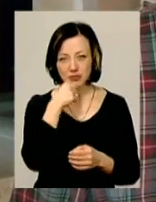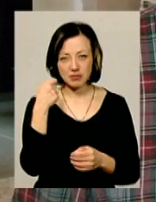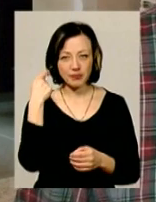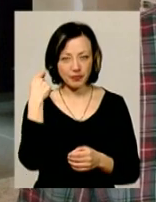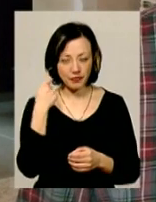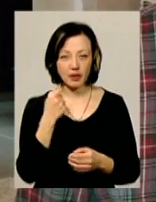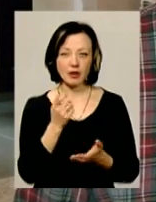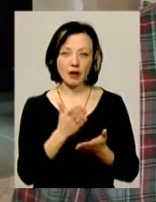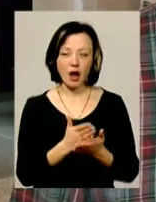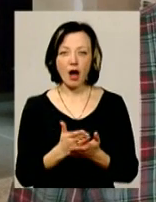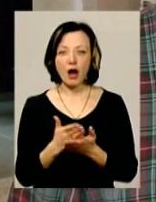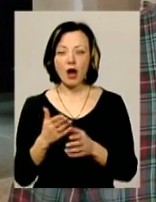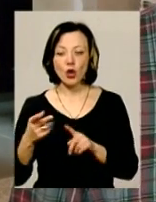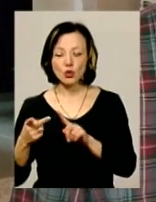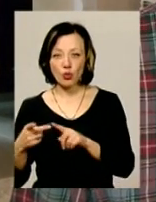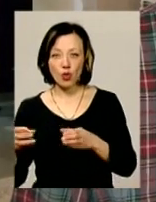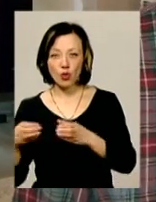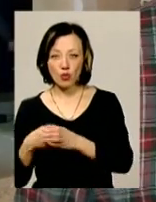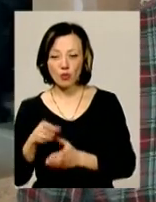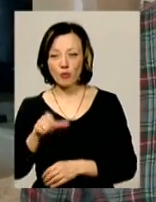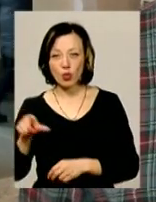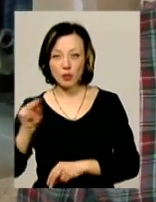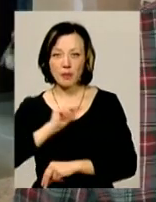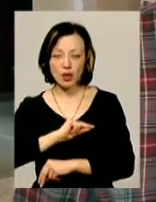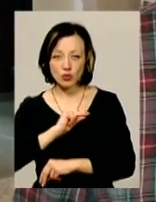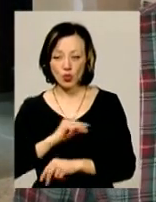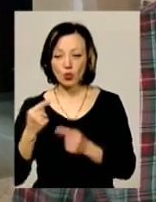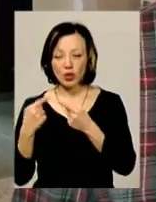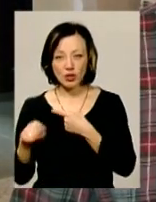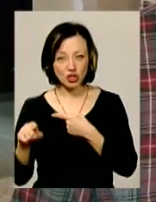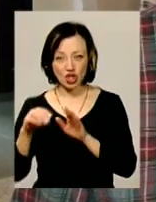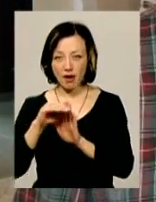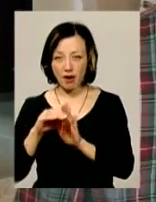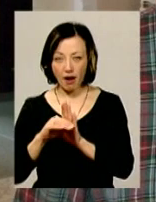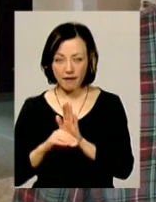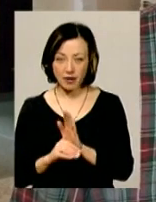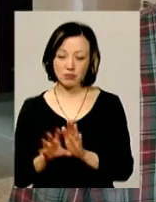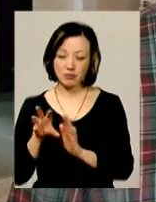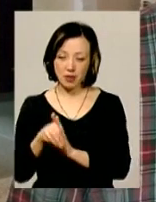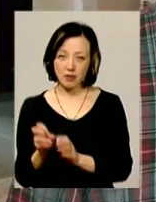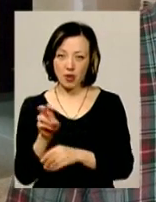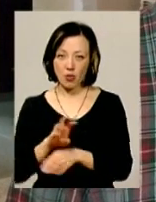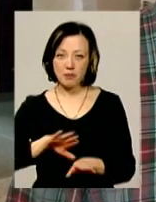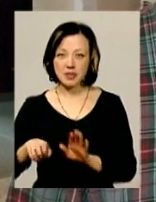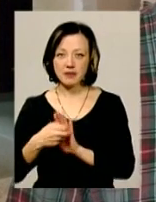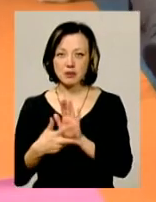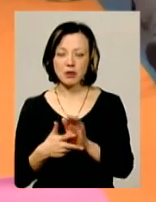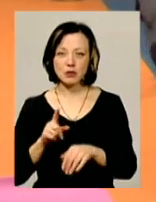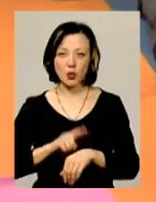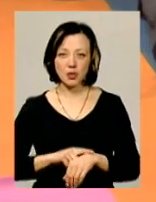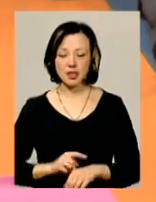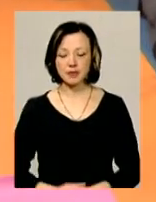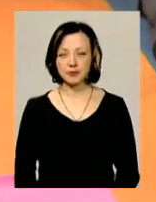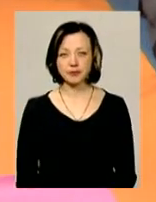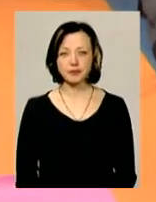знаходяться на пенсії, люди, які працюють на роботах, тобто в них вже інший графік, вони приходять після 18-ї години.